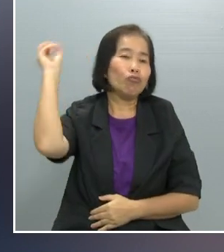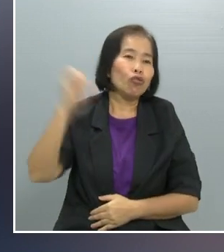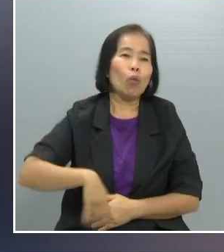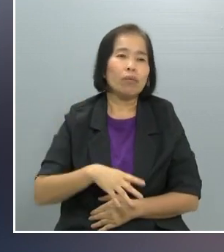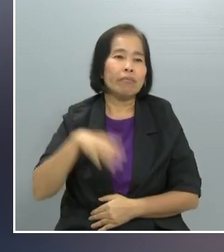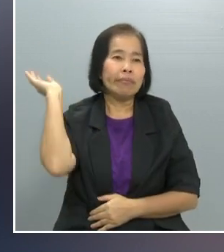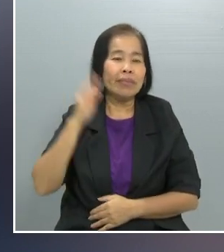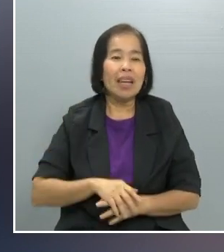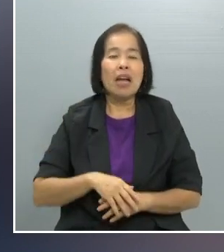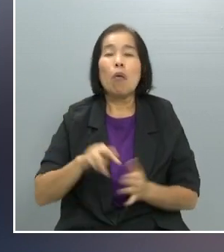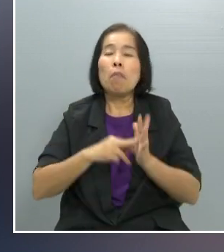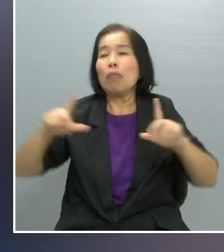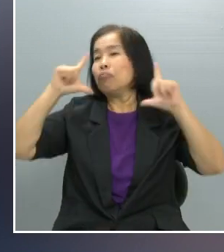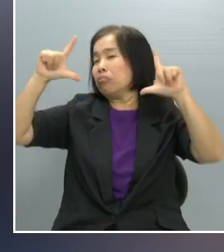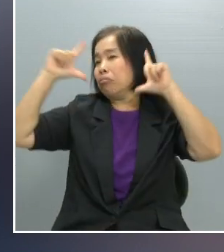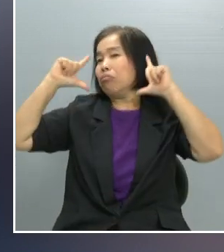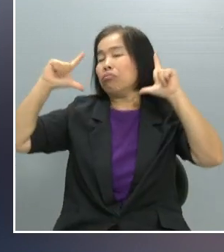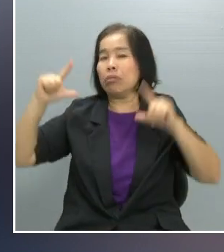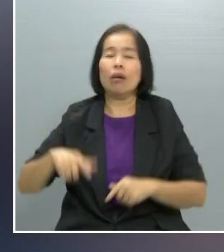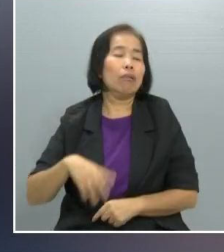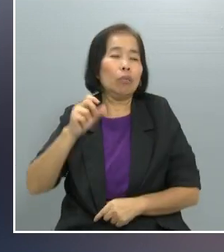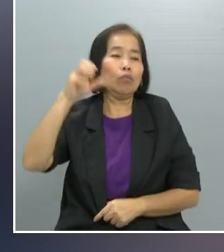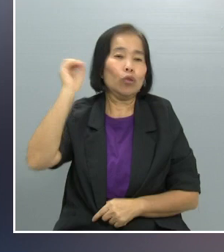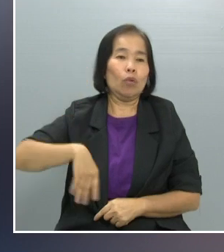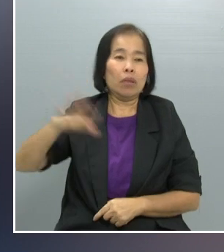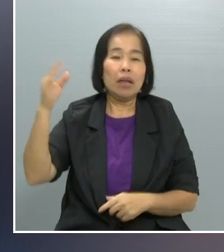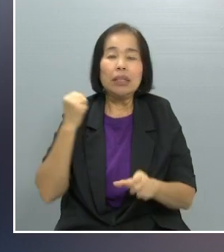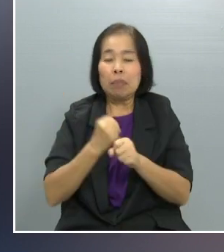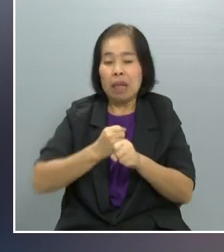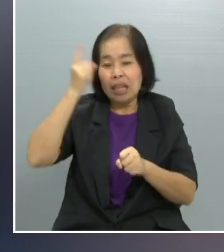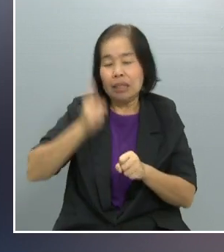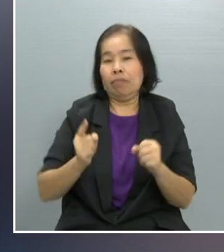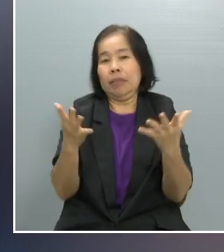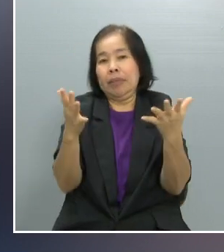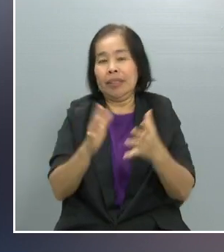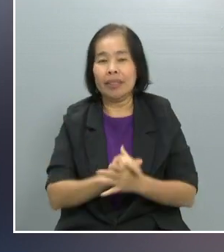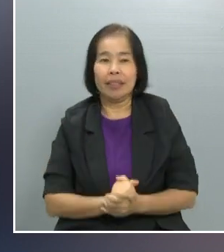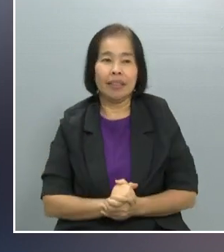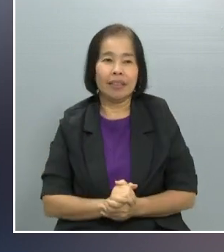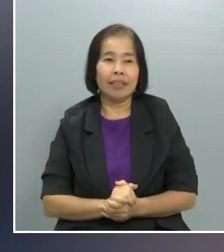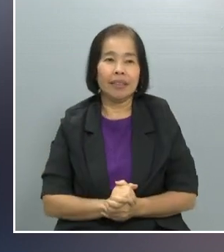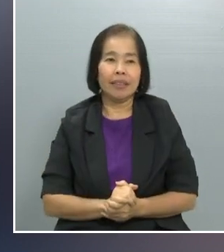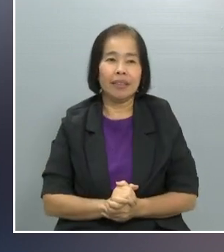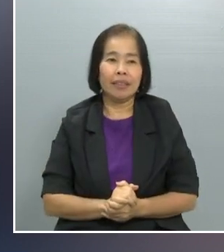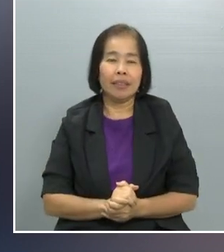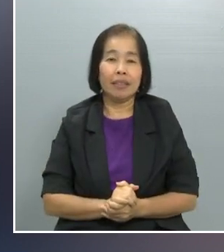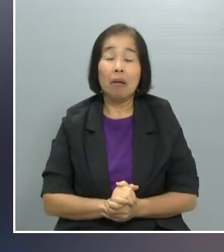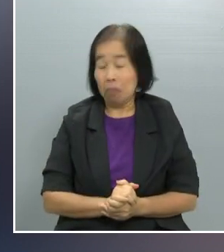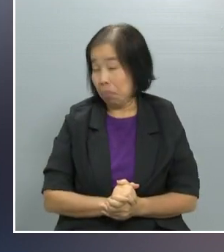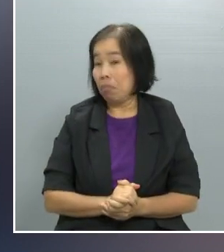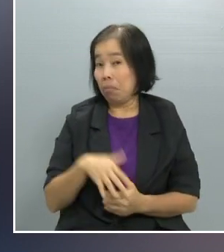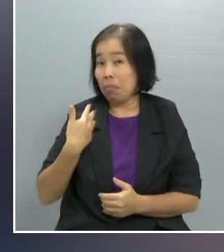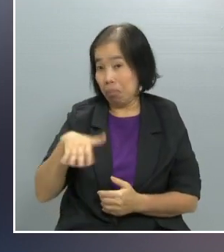ที่ทำคุณปรินาบอกเหมือนสร้างภาพมากกว่าไม่มีผลงานที่จับต้องได ้อะไรเดือดขนาดนั้นเลยเหรอ ส่วนต ั วเลยนะ